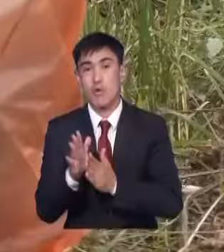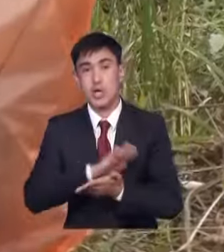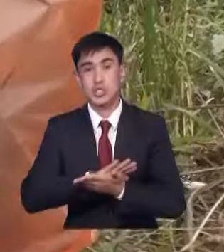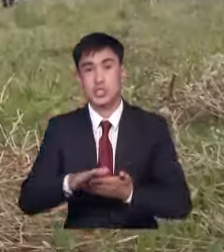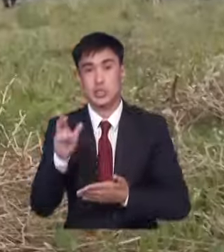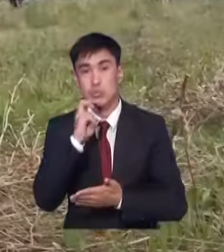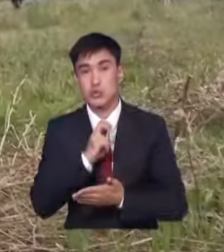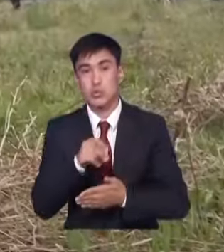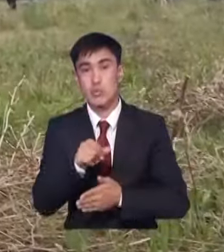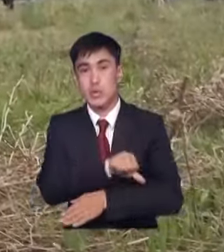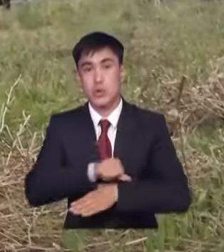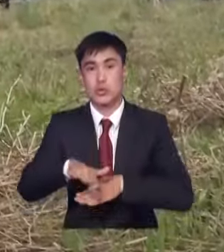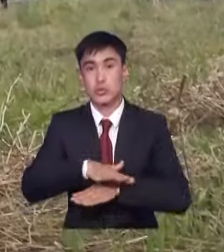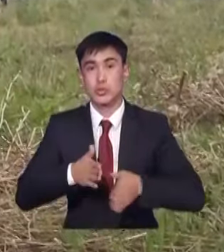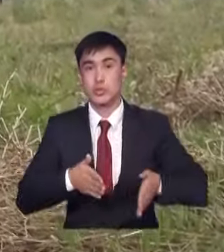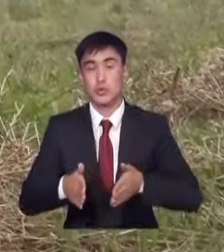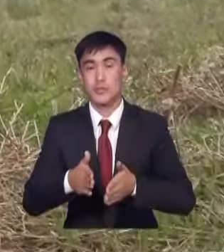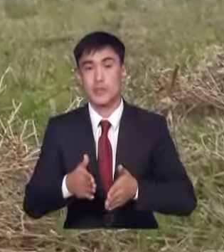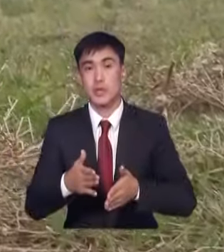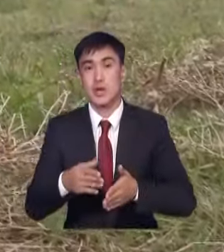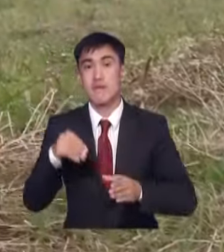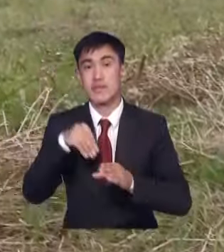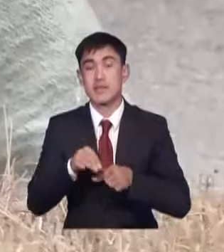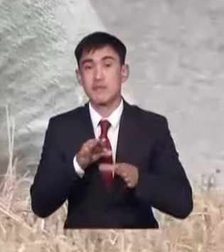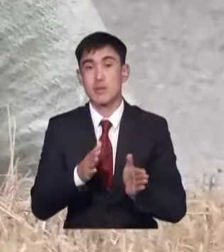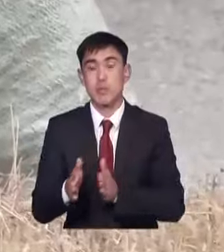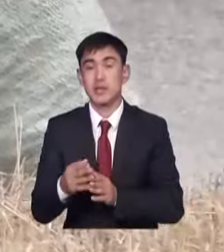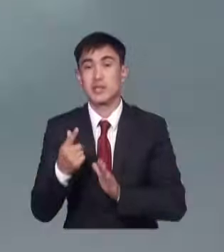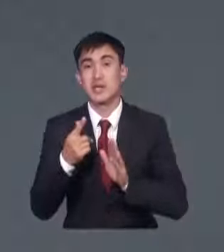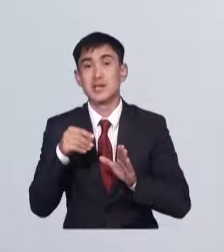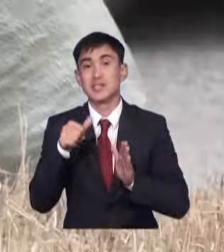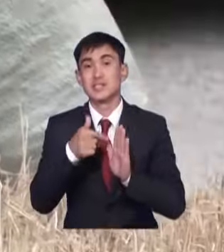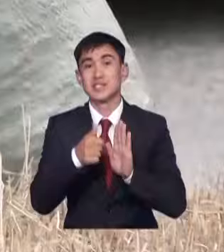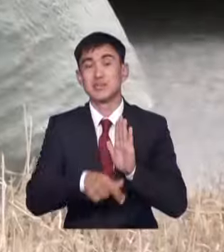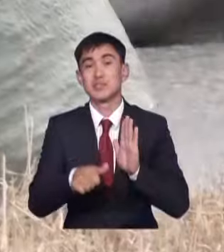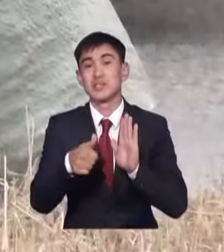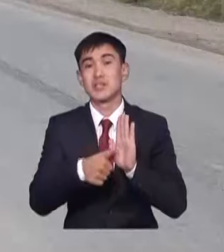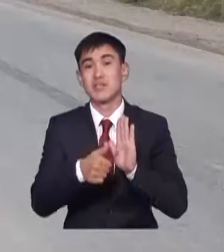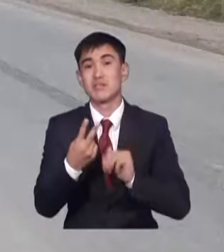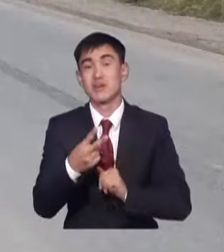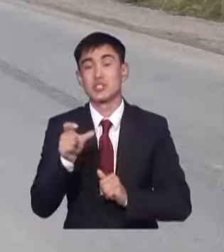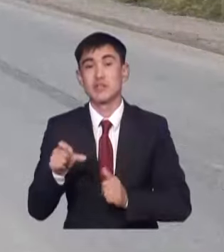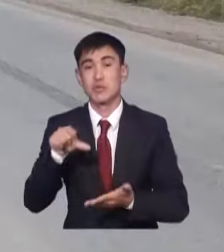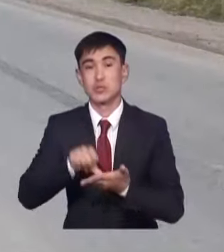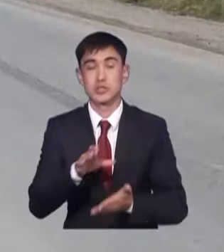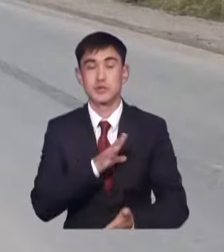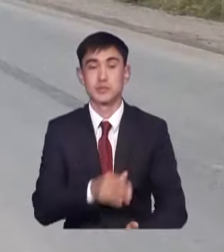от мусора придорожную территорию свою лепту в наведение порядка внесли 72 участника